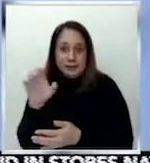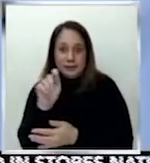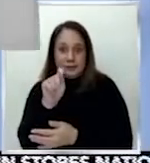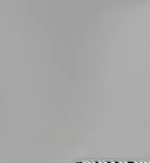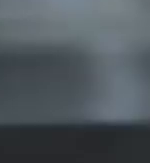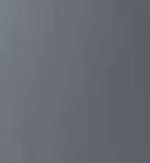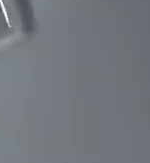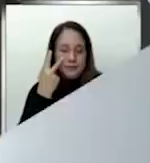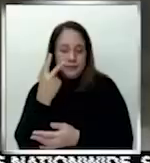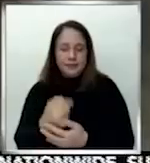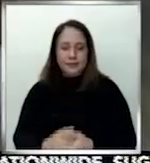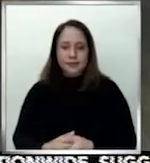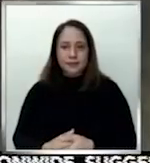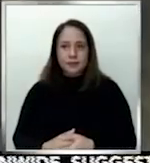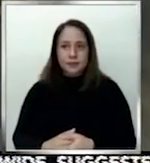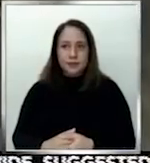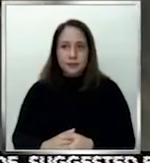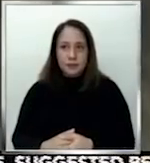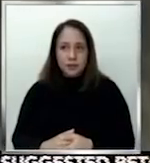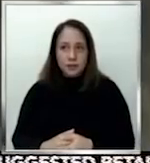Veneracion.